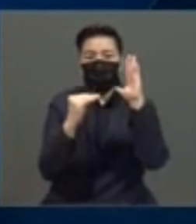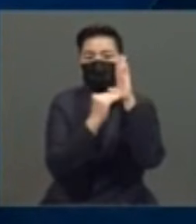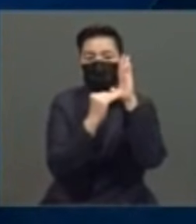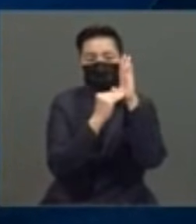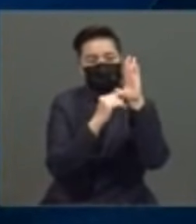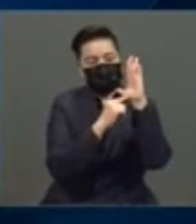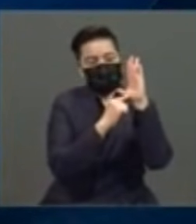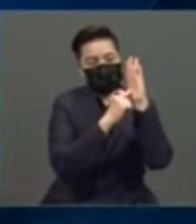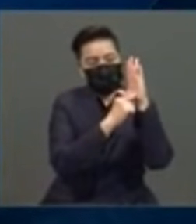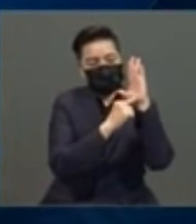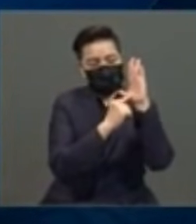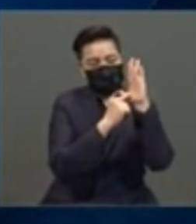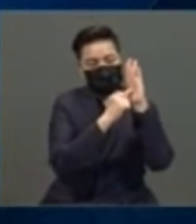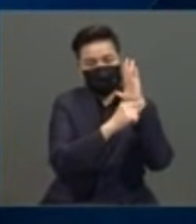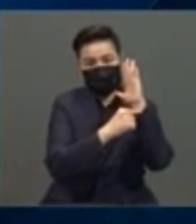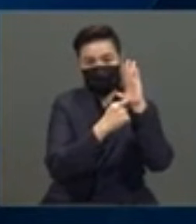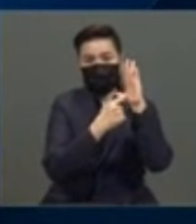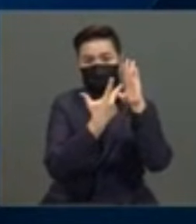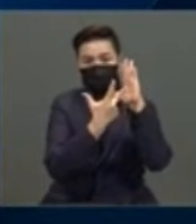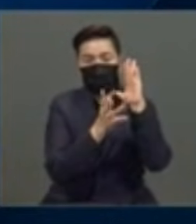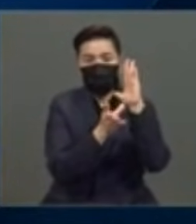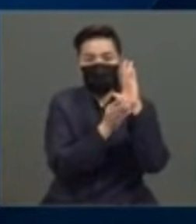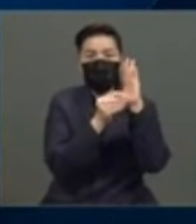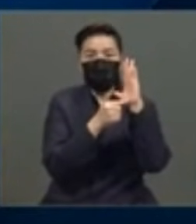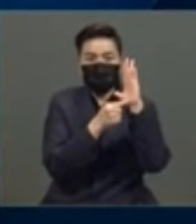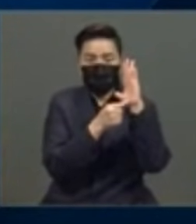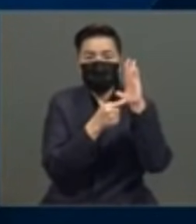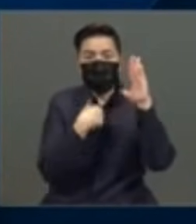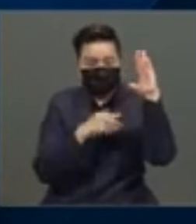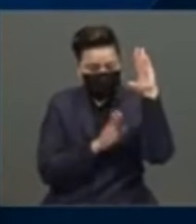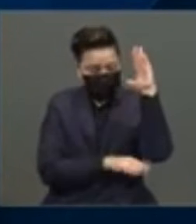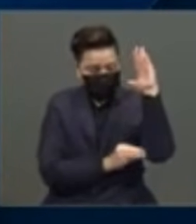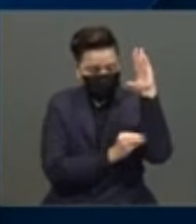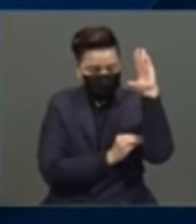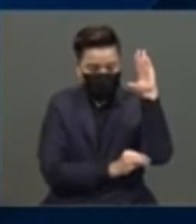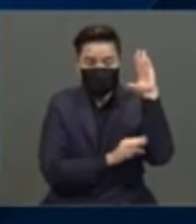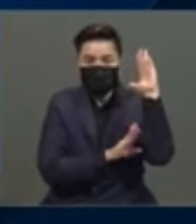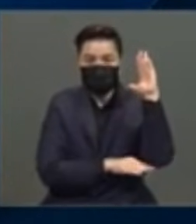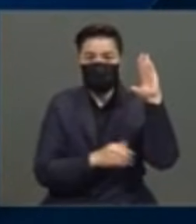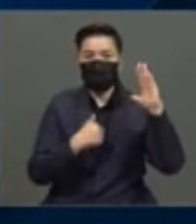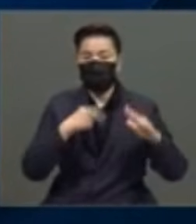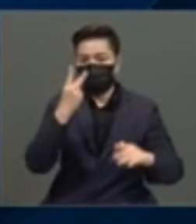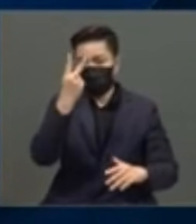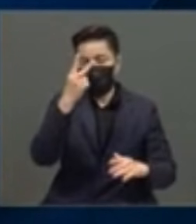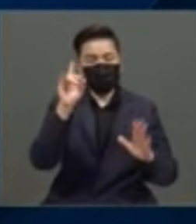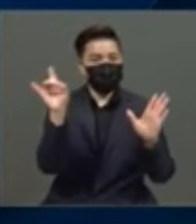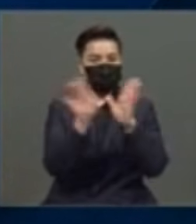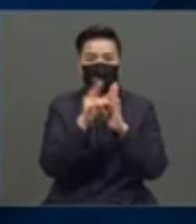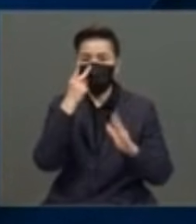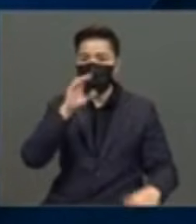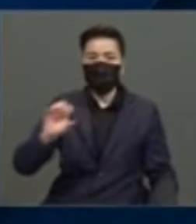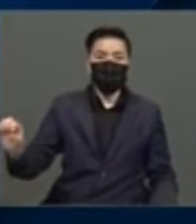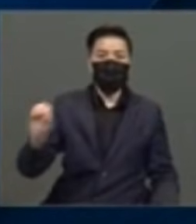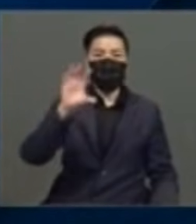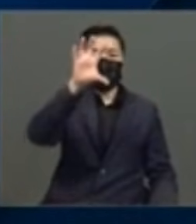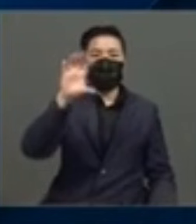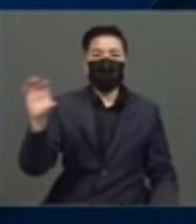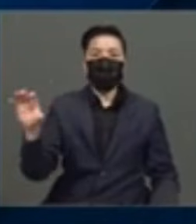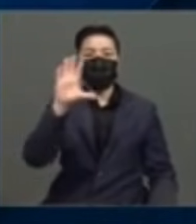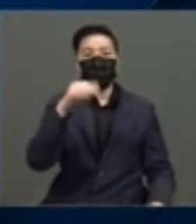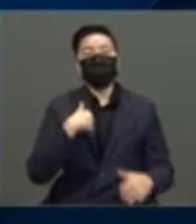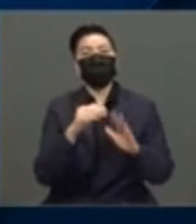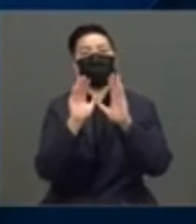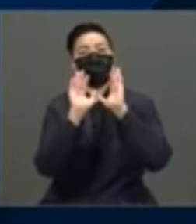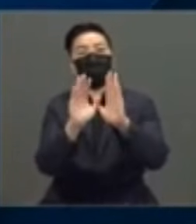านครและปริมณฑลรวมถึงอีก3จังหวัดเพิ่มเติมและ3จังหวัดชายแดนใต้ผมมีอีก2สไลด์สุดท้ายที่จะฝากไว้นะ